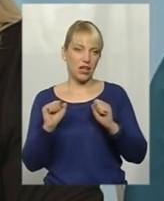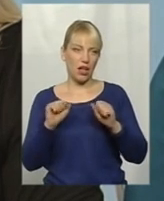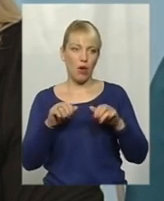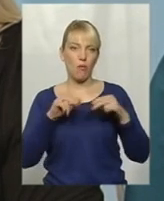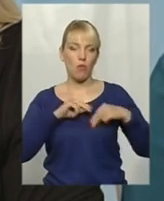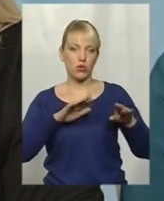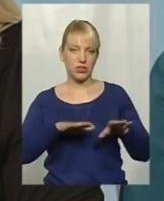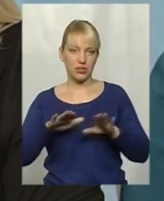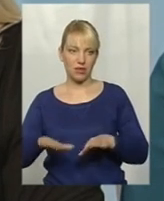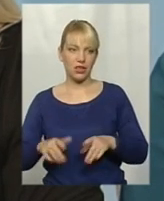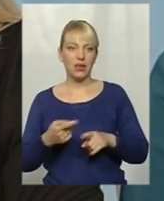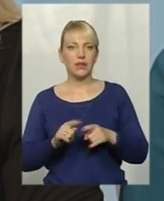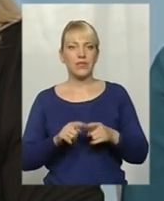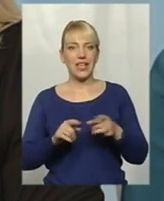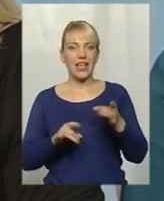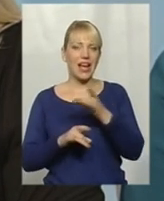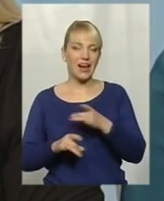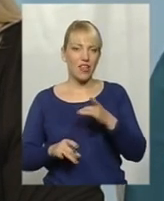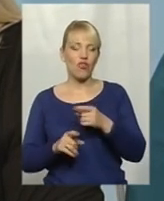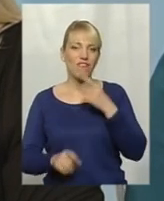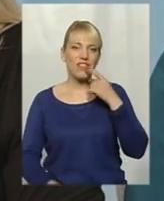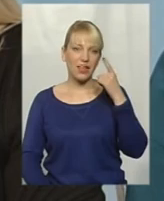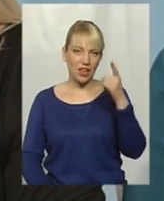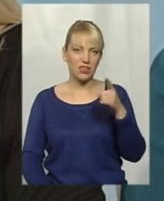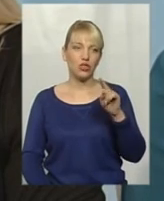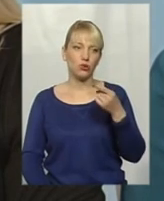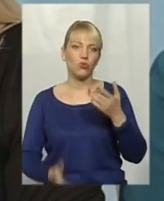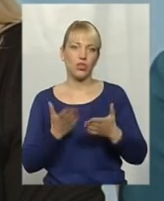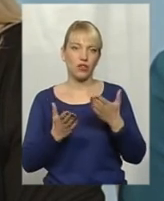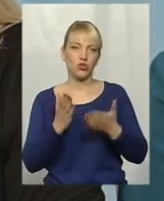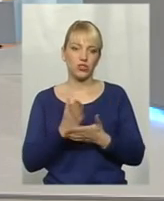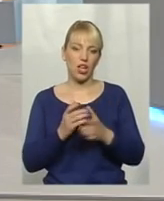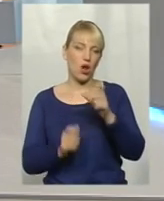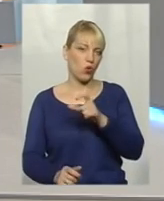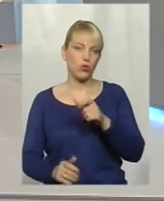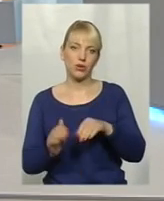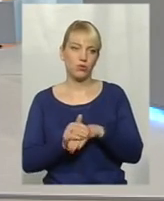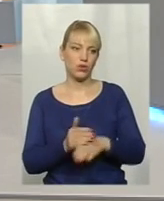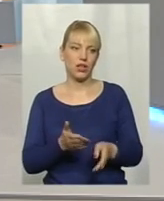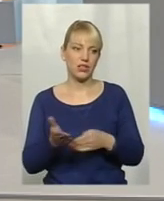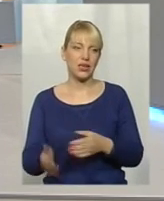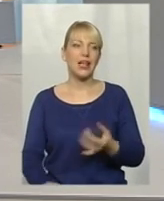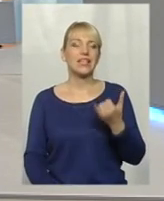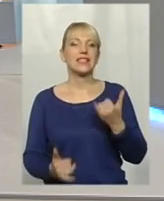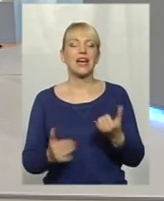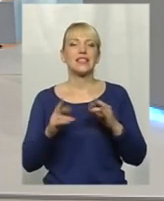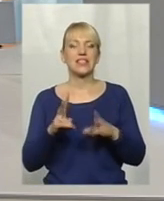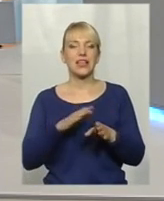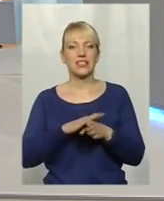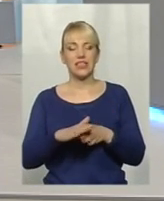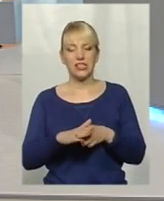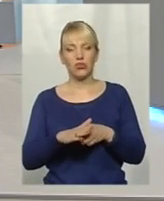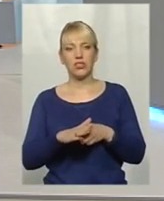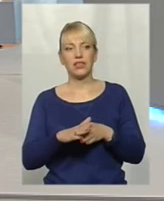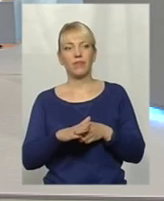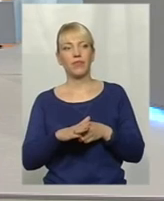посади вакантні. Район віддалений, тому якщо такі особи є, то ми зацікавлені. Зараз яким чином здійснюється допомога